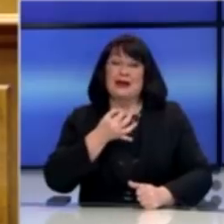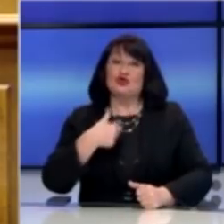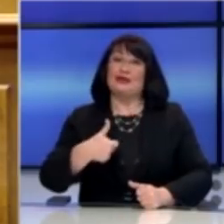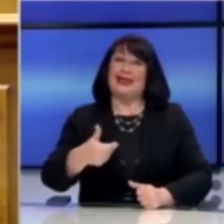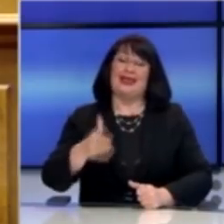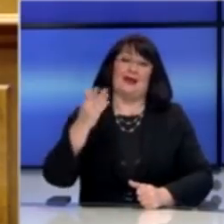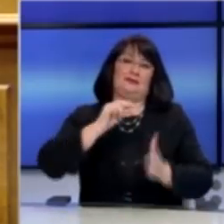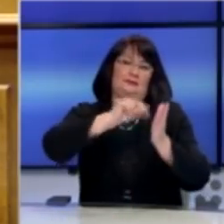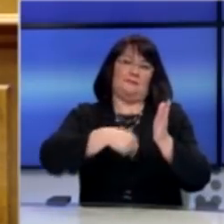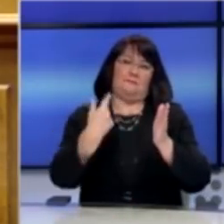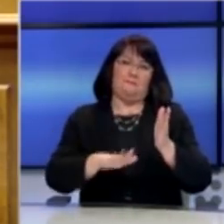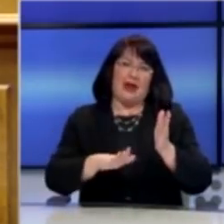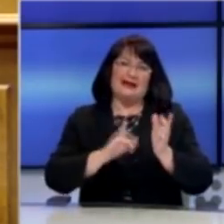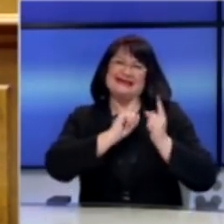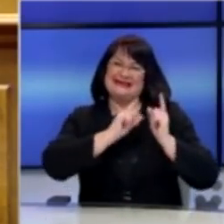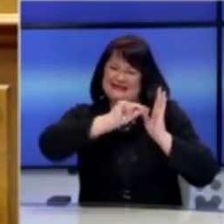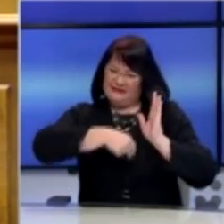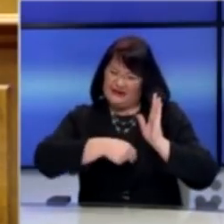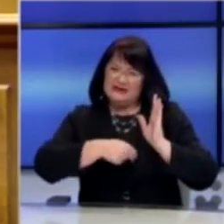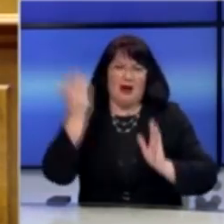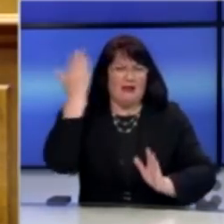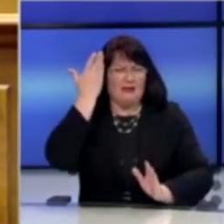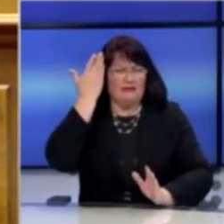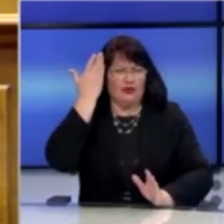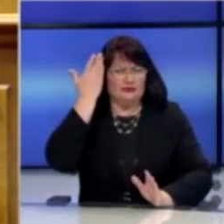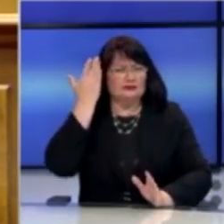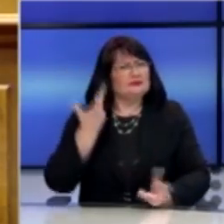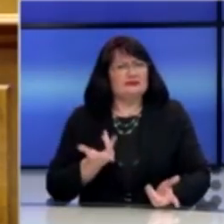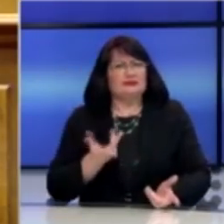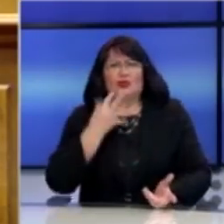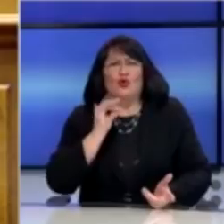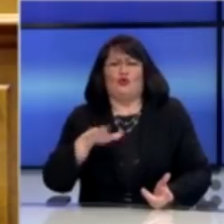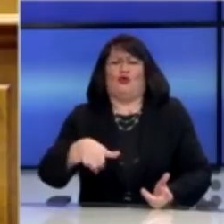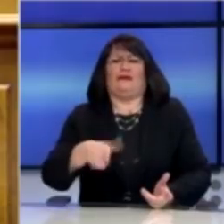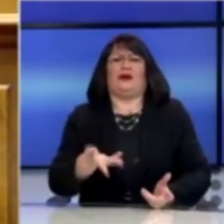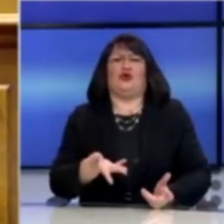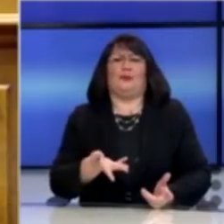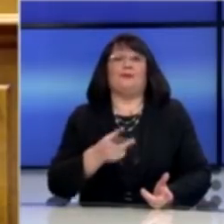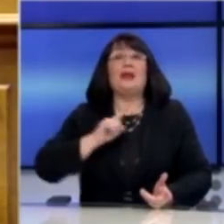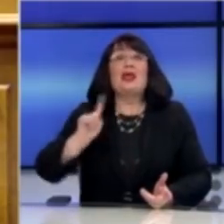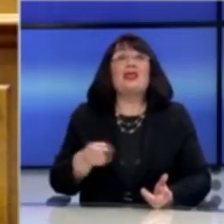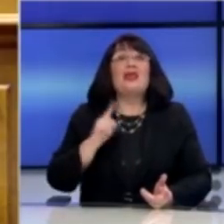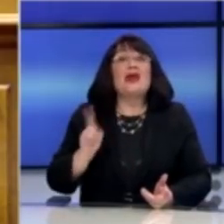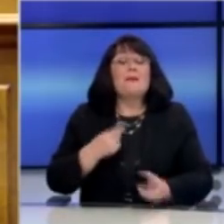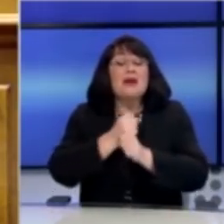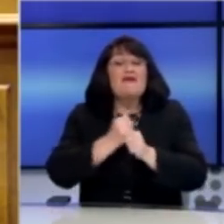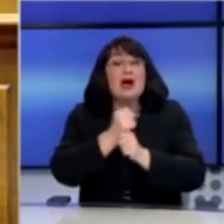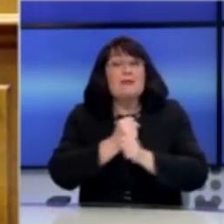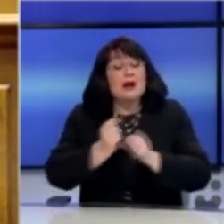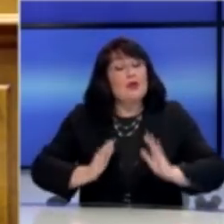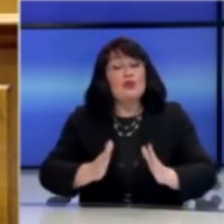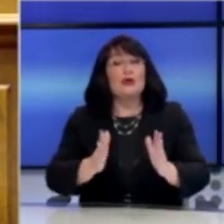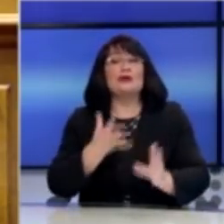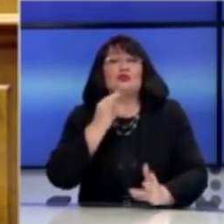έχουν υπογραφεί ή υπογράφονται συμβάσεις. Για ποιους λόγους δεν προχωρά το ζήτημα των θεραπείων και των φαρμάκων